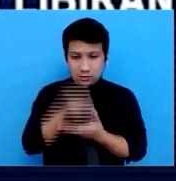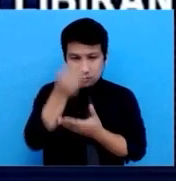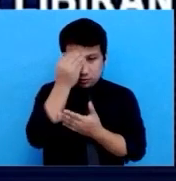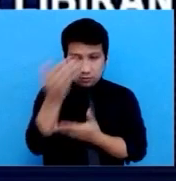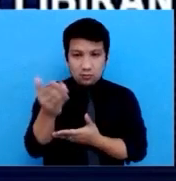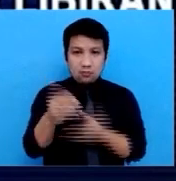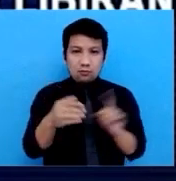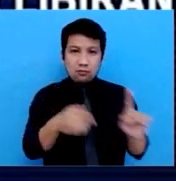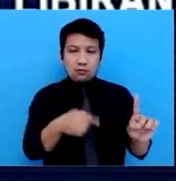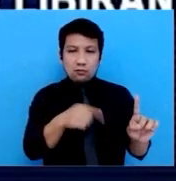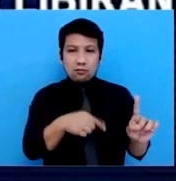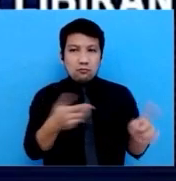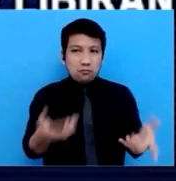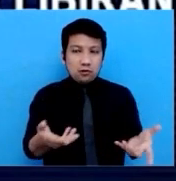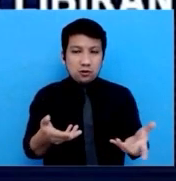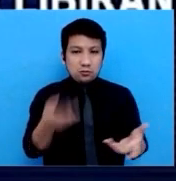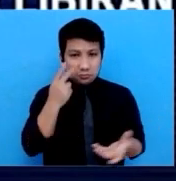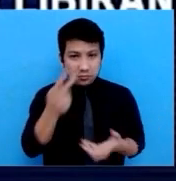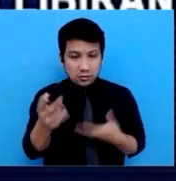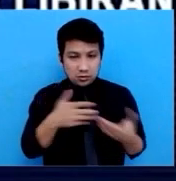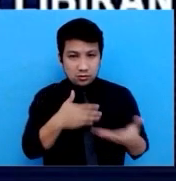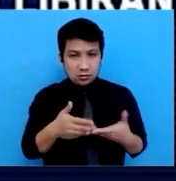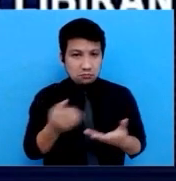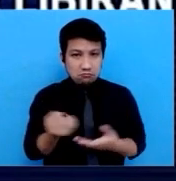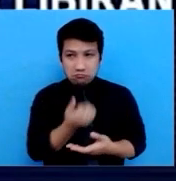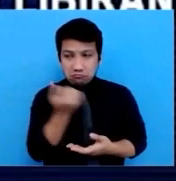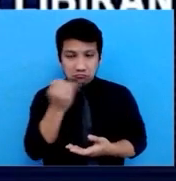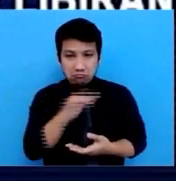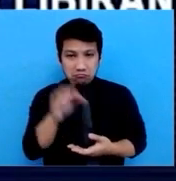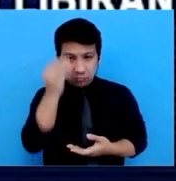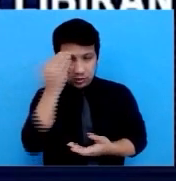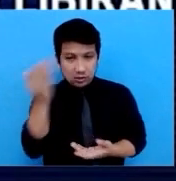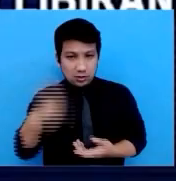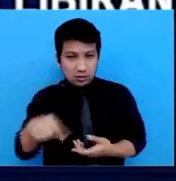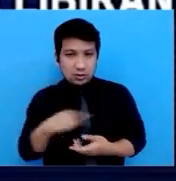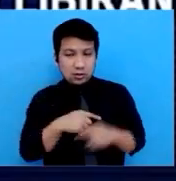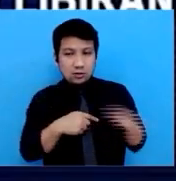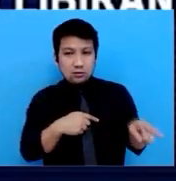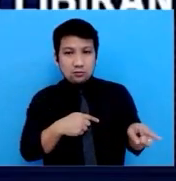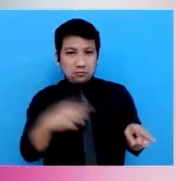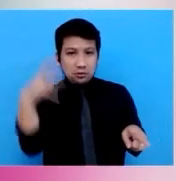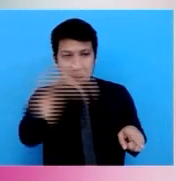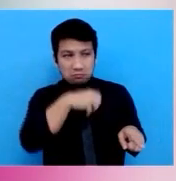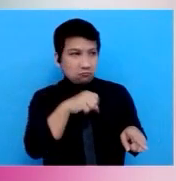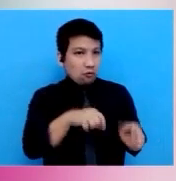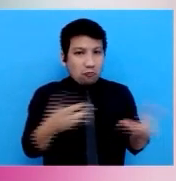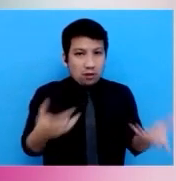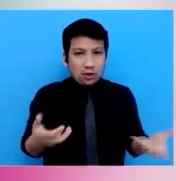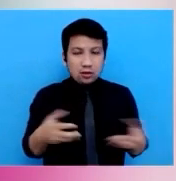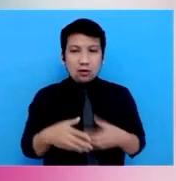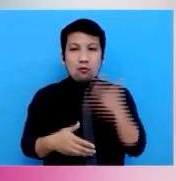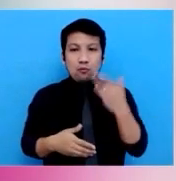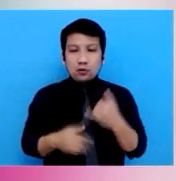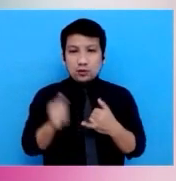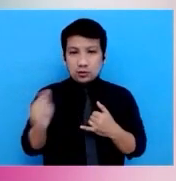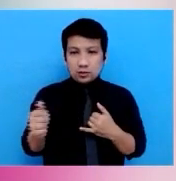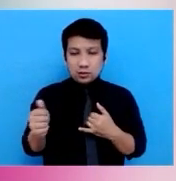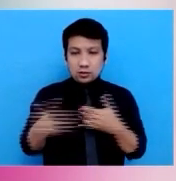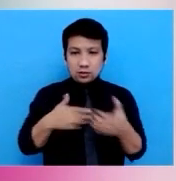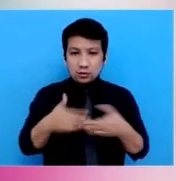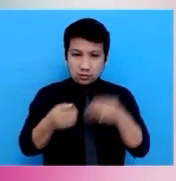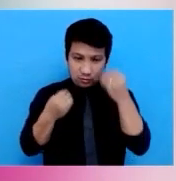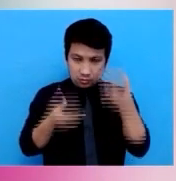pala, she's using another, parang ipang ilang account niya na palang ginagamit yun. Matapos ang